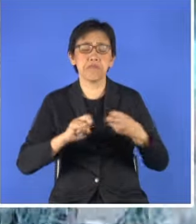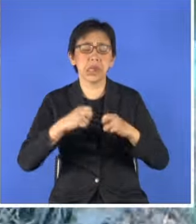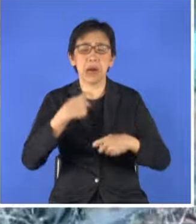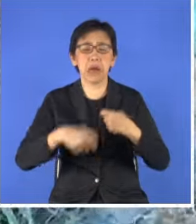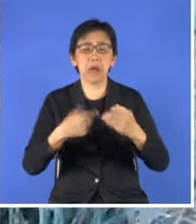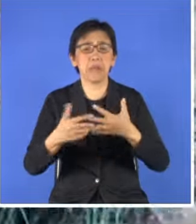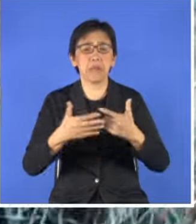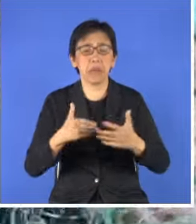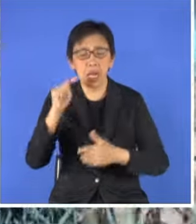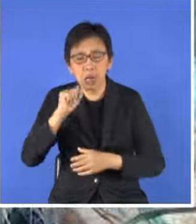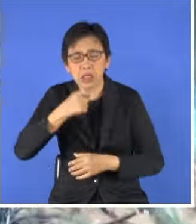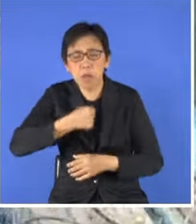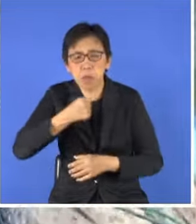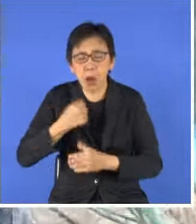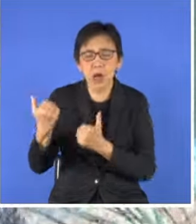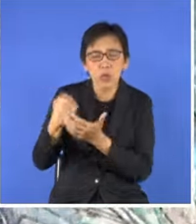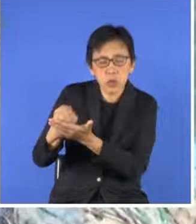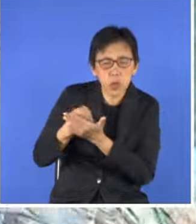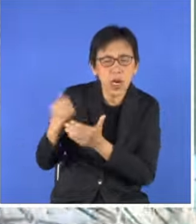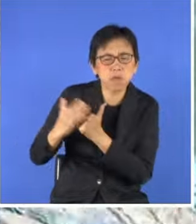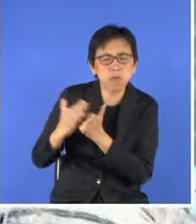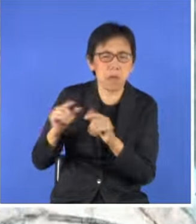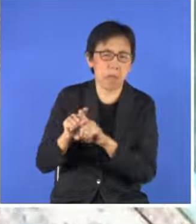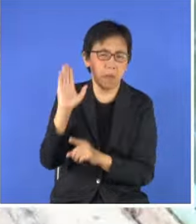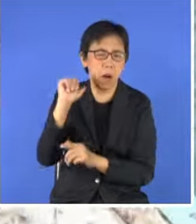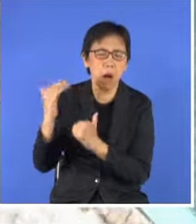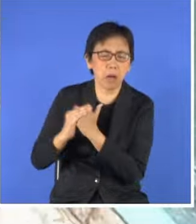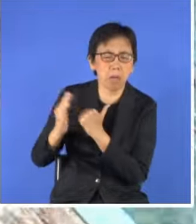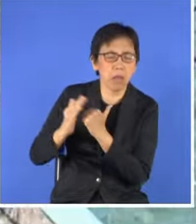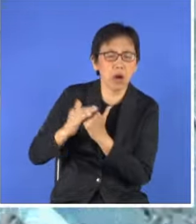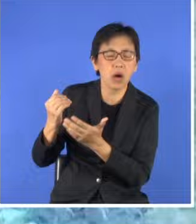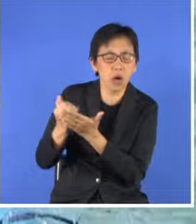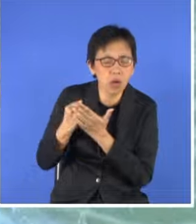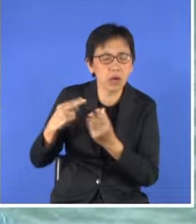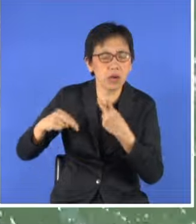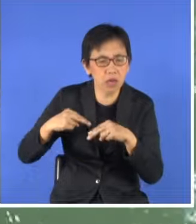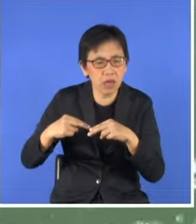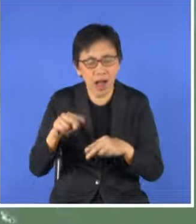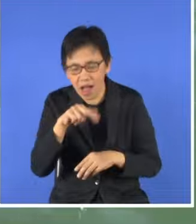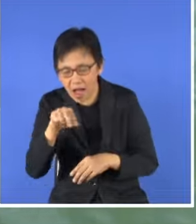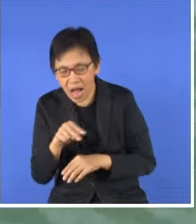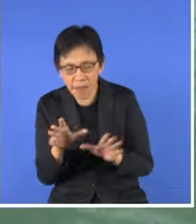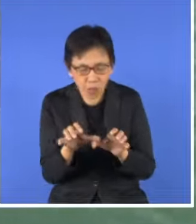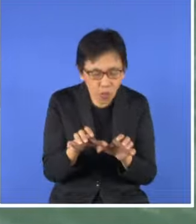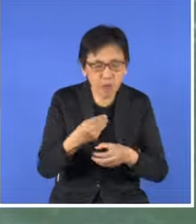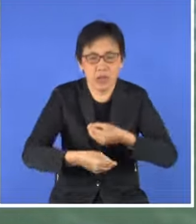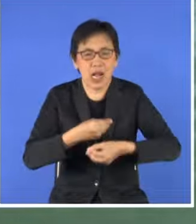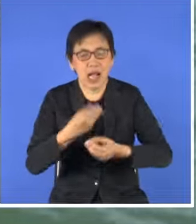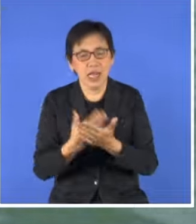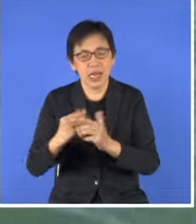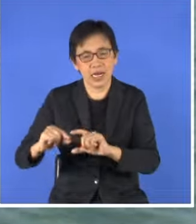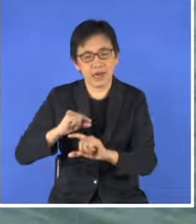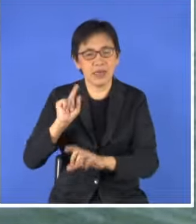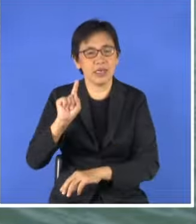ตาเนี่ยฮะเป็นพี่เลี้ยงนะครับเป็นพ่อเหมือนเหมพ่อเลยเก็ไปหาปูในทะเลนี่มาขายก็ได้รับส่วนแบ่งเนี่ยครั้งละ